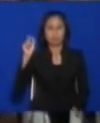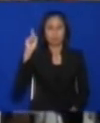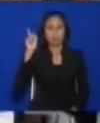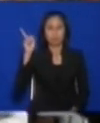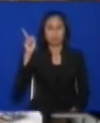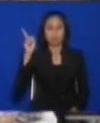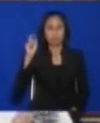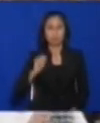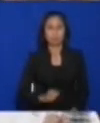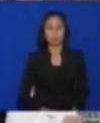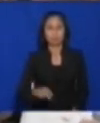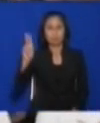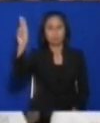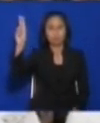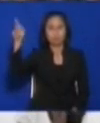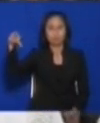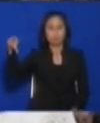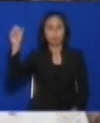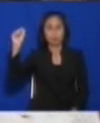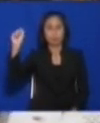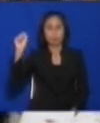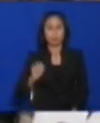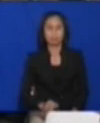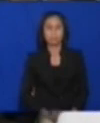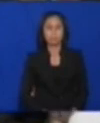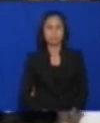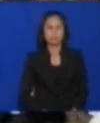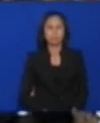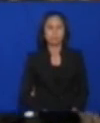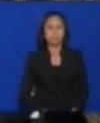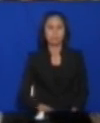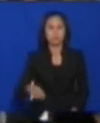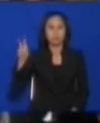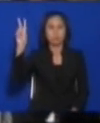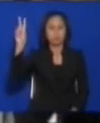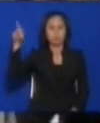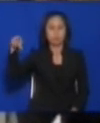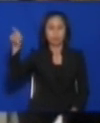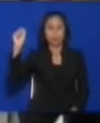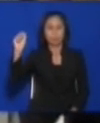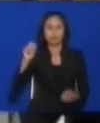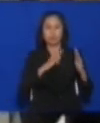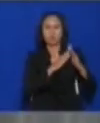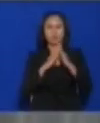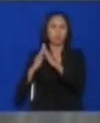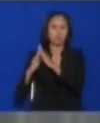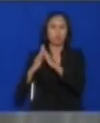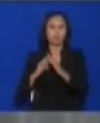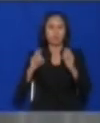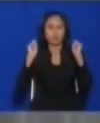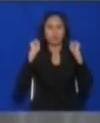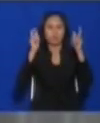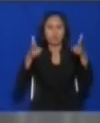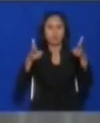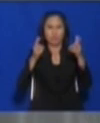yang saat ini menjabat sebagai Direktur pasca sarjana Universitas Pancasakti Tegal Beliau juga pernah menjabat sebagai komisioner